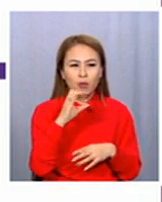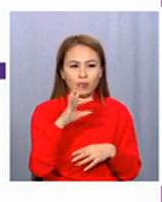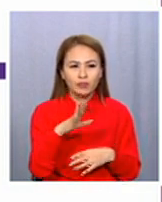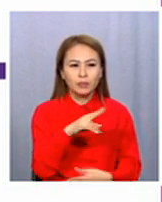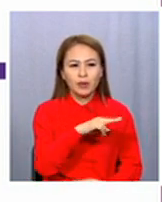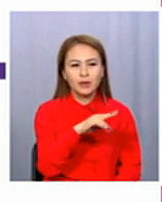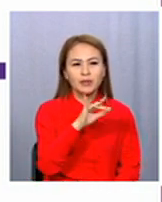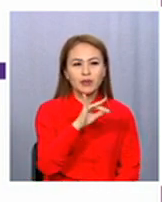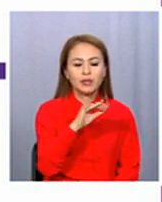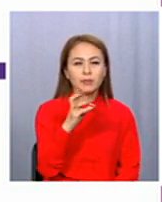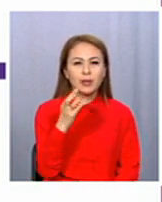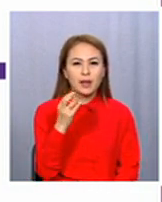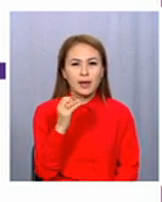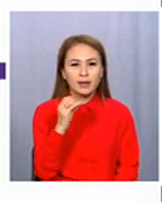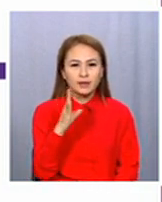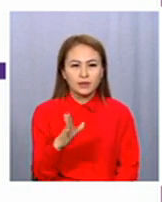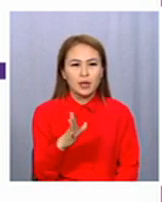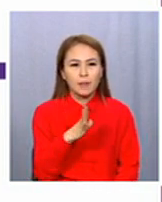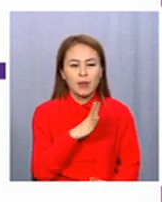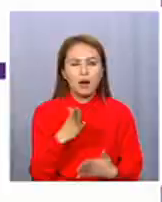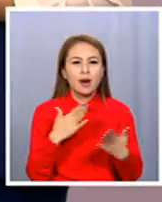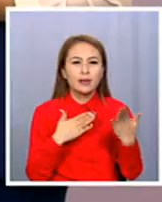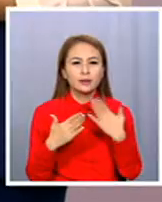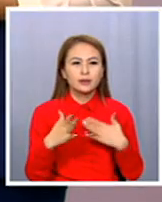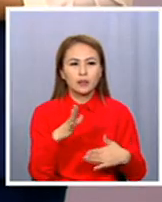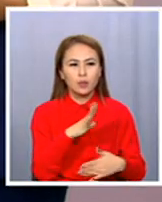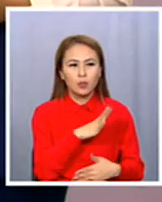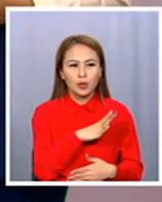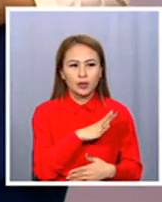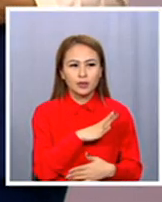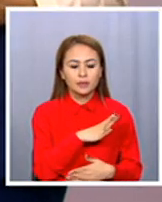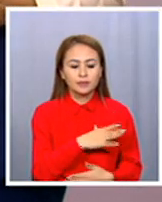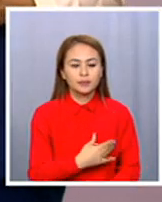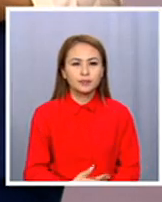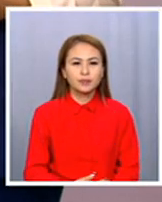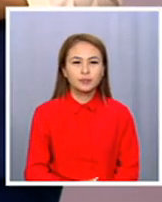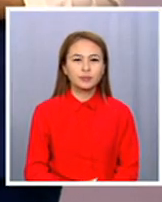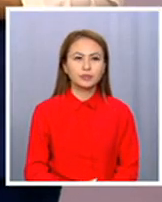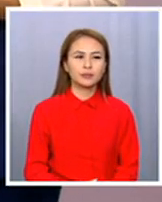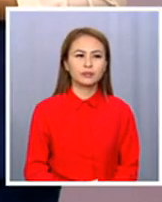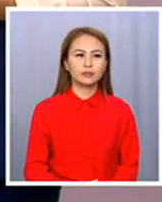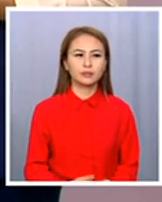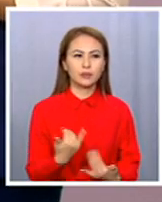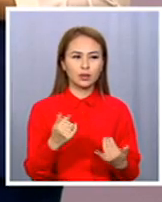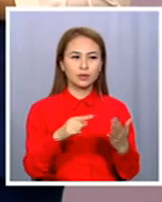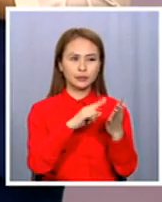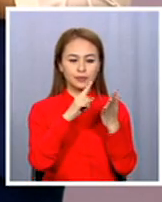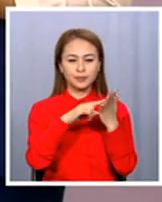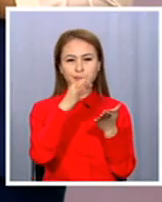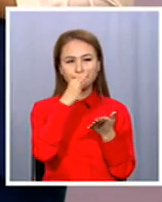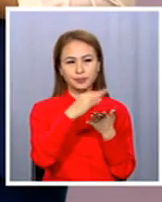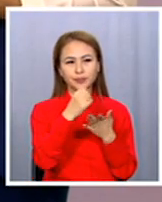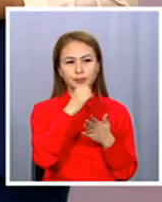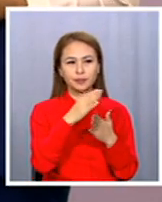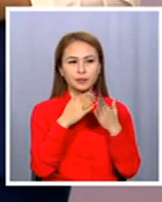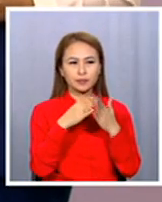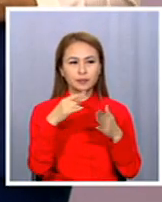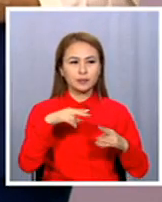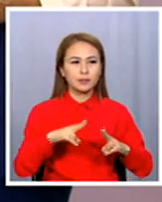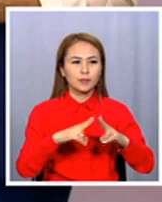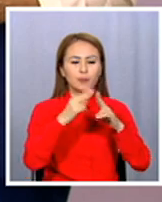Павел Иванович Беляевтің арасында болған екен. Ал енді сұрақтарға жауап беріп көрейік. Кемедегі